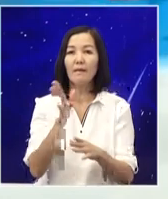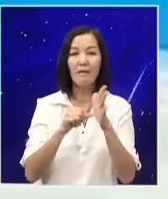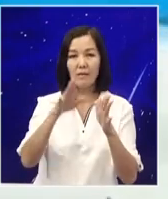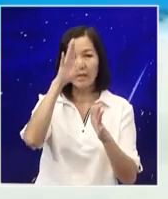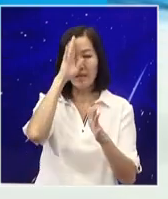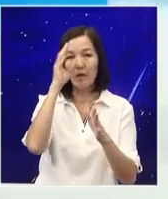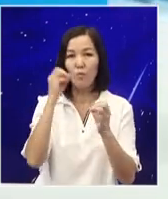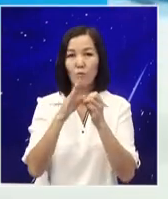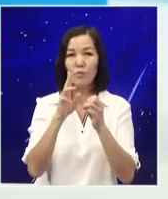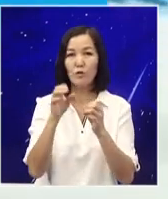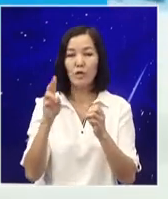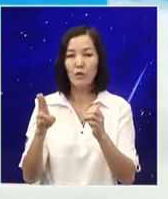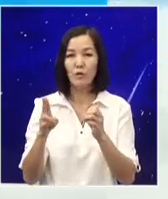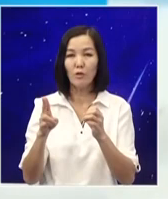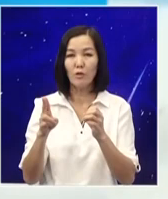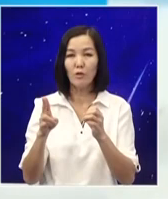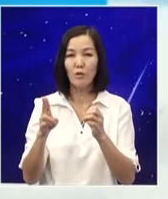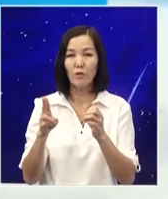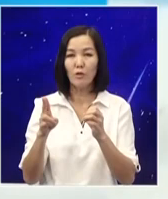Амат 14-ші қыркүйекте балға ол